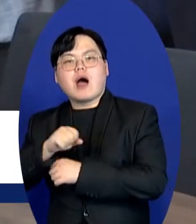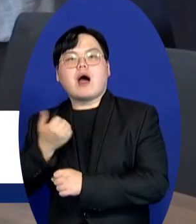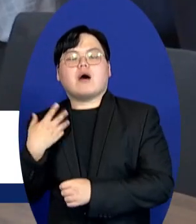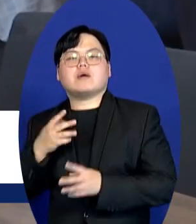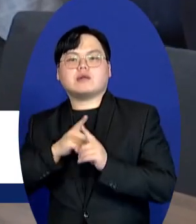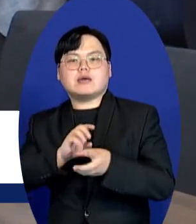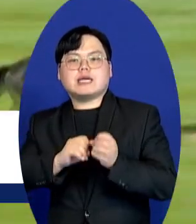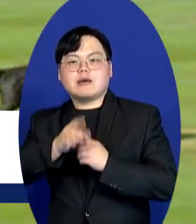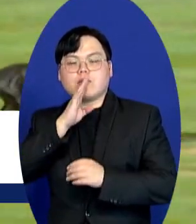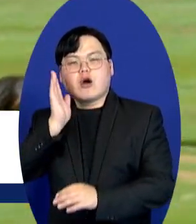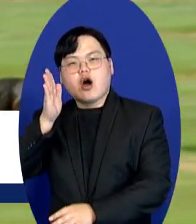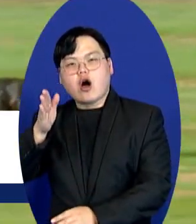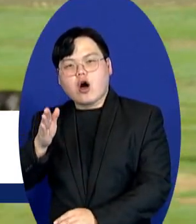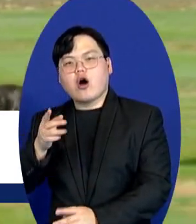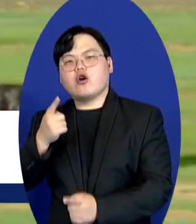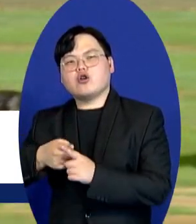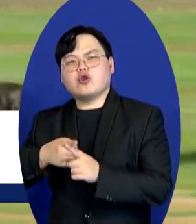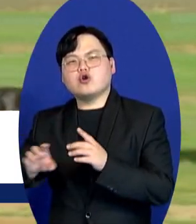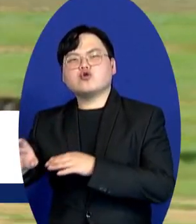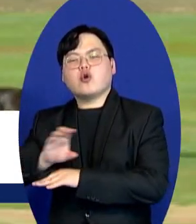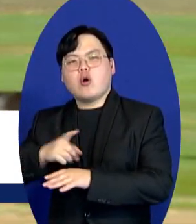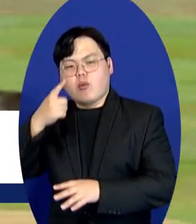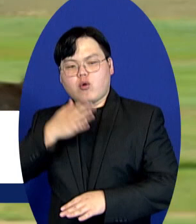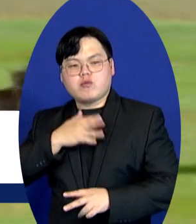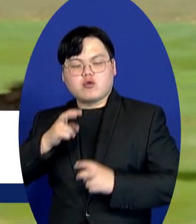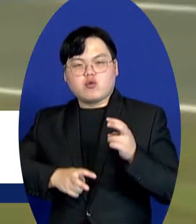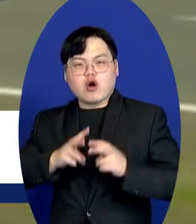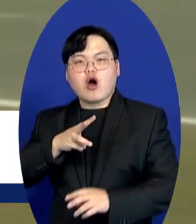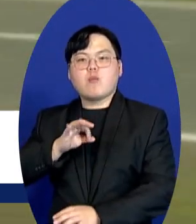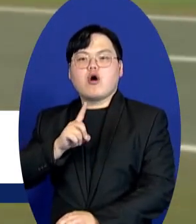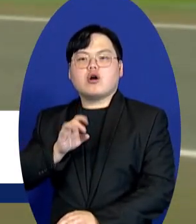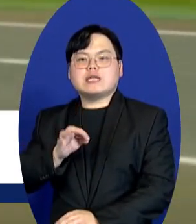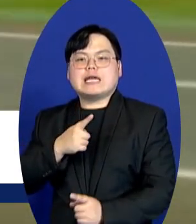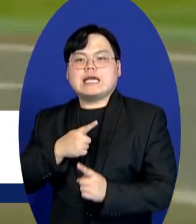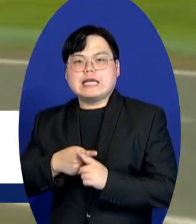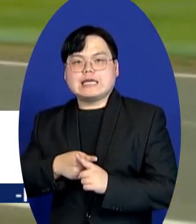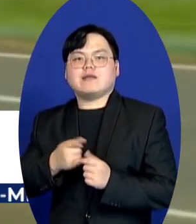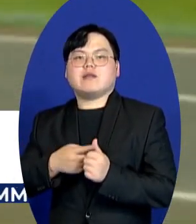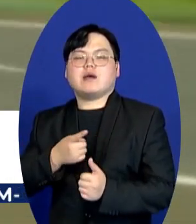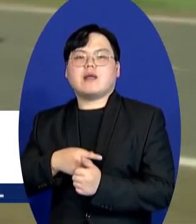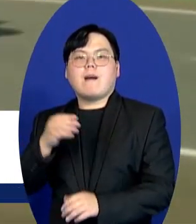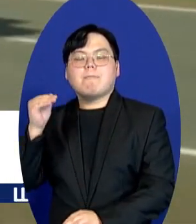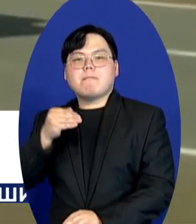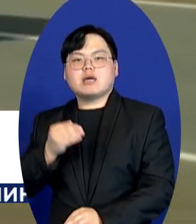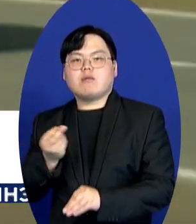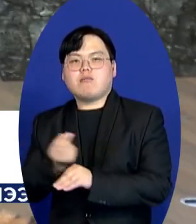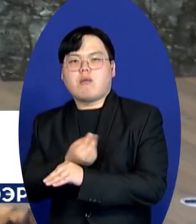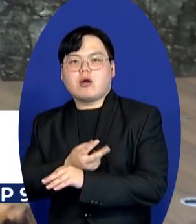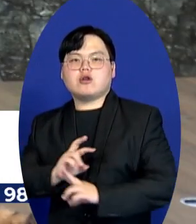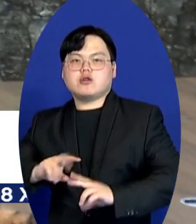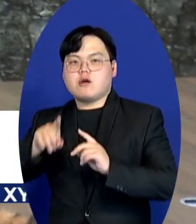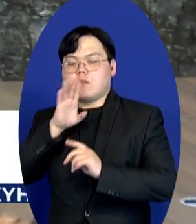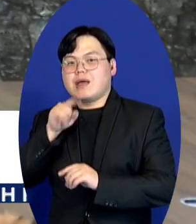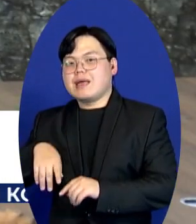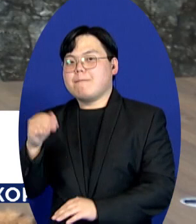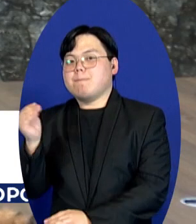байна. Аслагдсан сум орон нутгийн эмчнэр Монголд үйлдвэрлэсэн Мозо X дунд доврын суудлын автомашинаар унаага сэлгэх юм а. Энэ